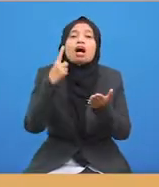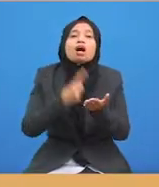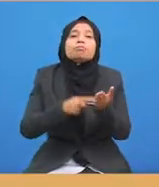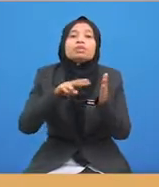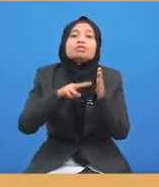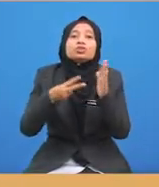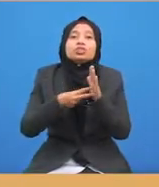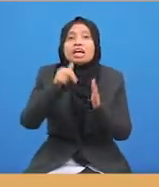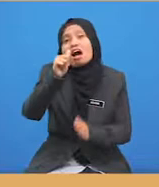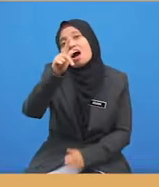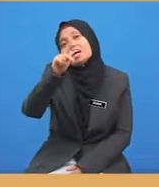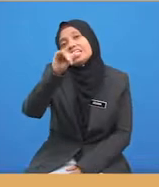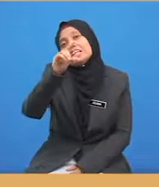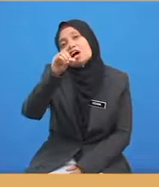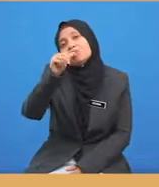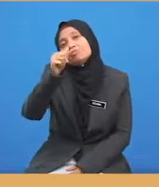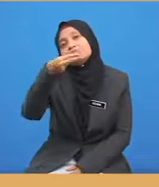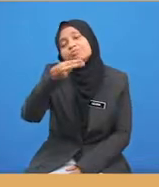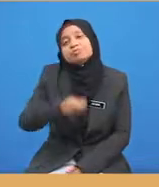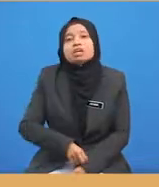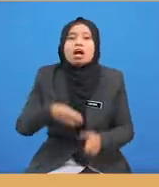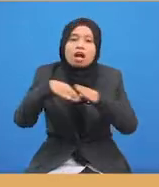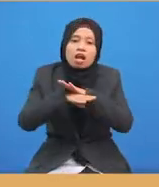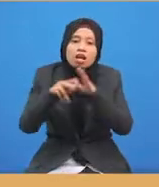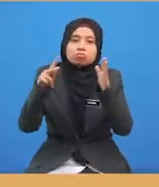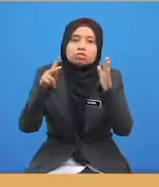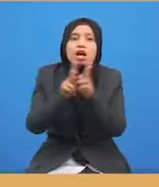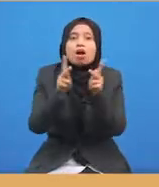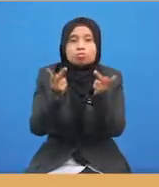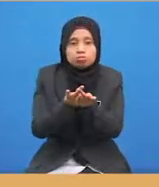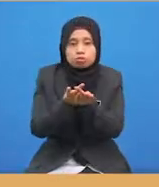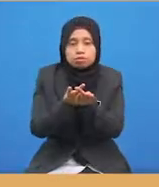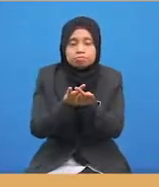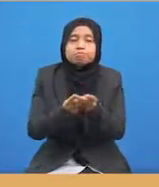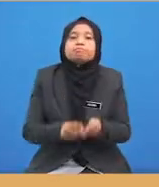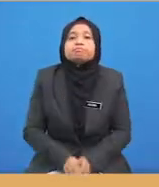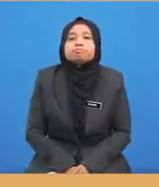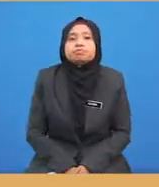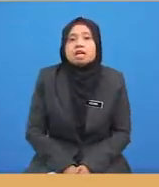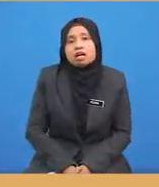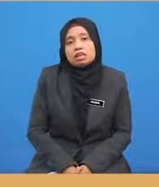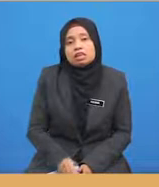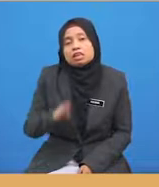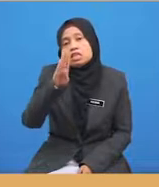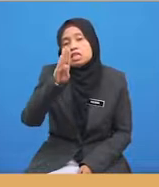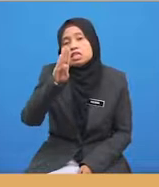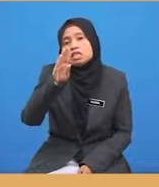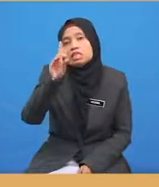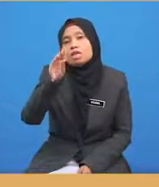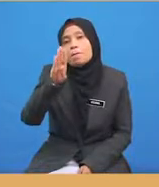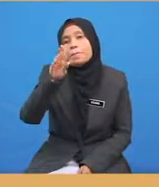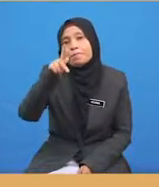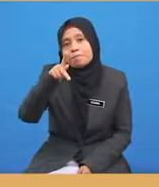akidah murid-murid? Dalam Kamus Pelajar edisi Bahasa Melayu terbitan Dewan Bahasa dan